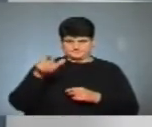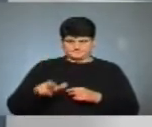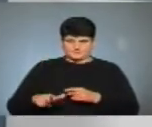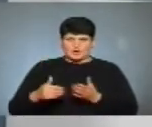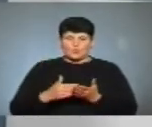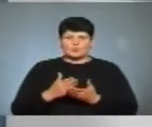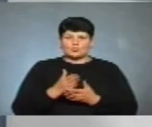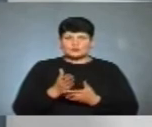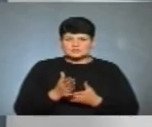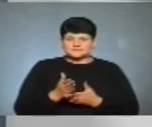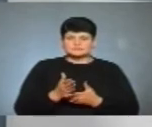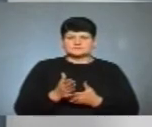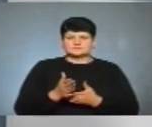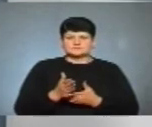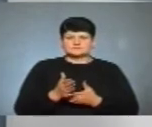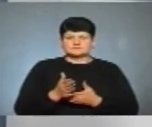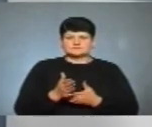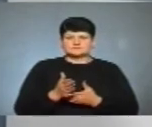політичній арені, скажімо,